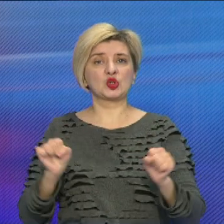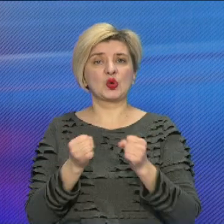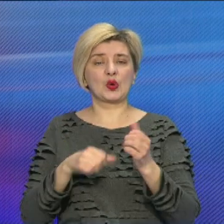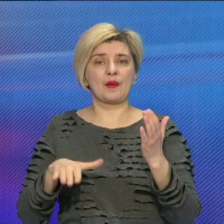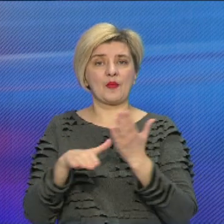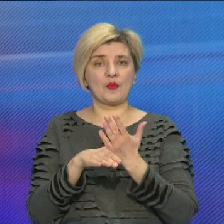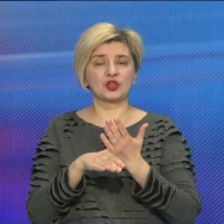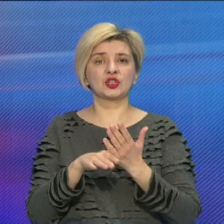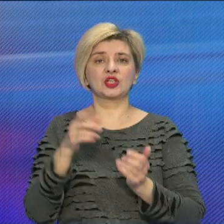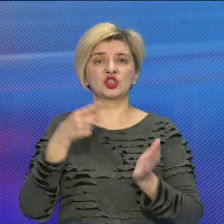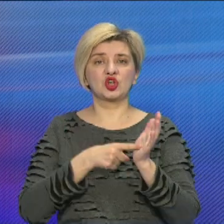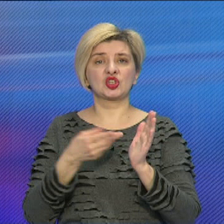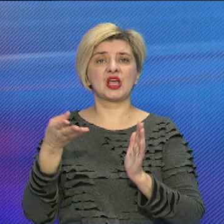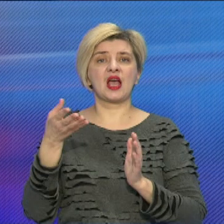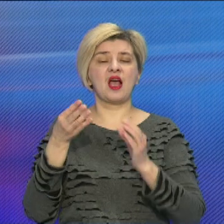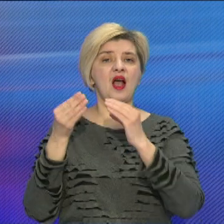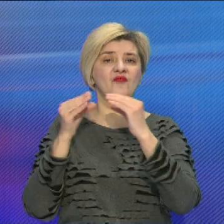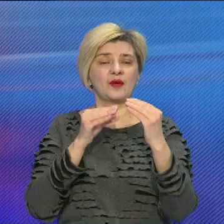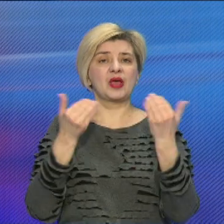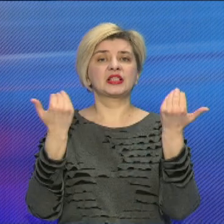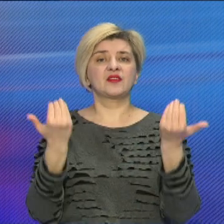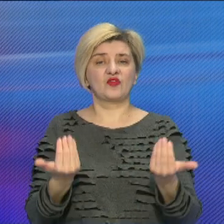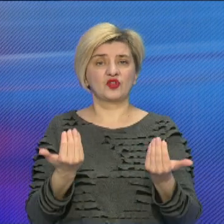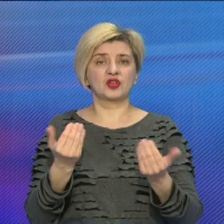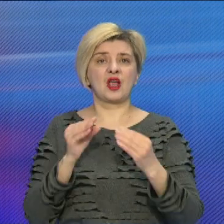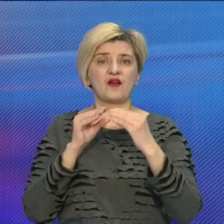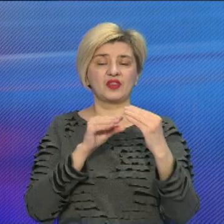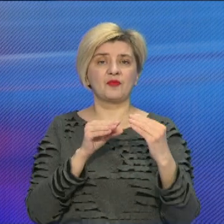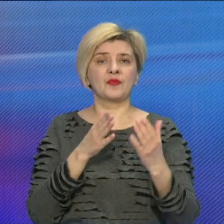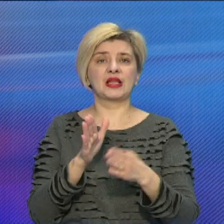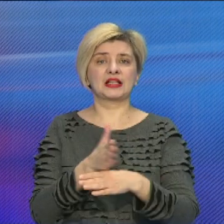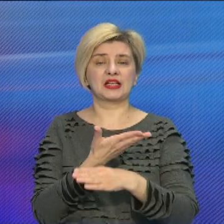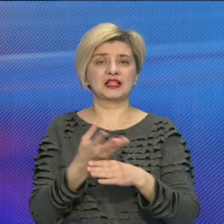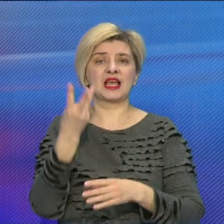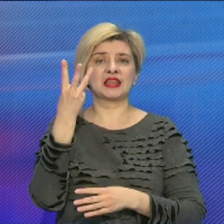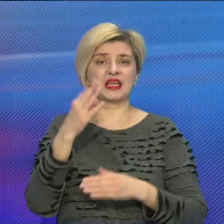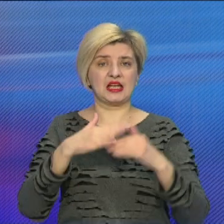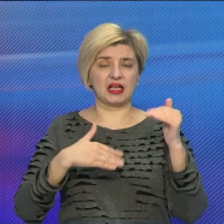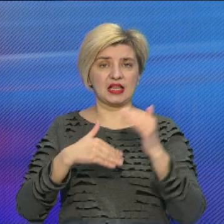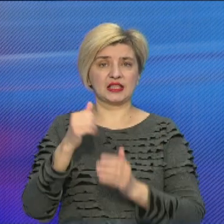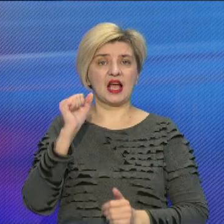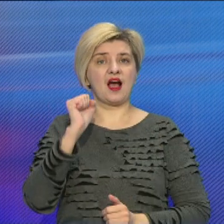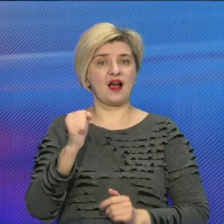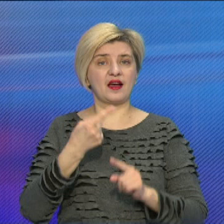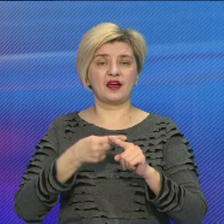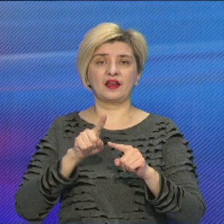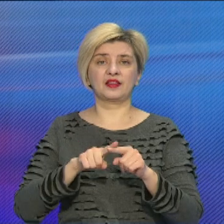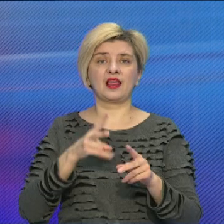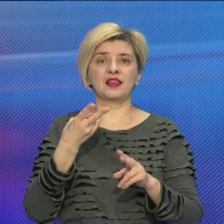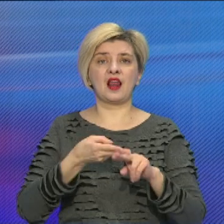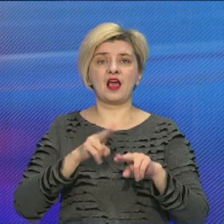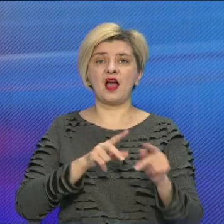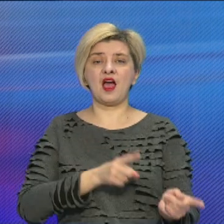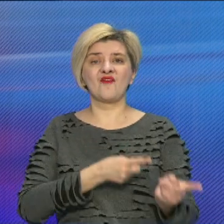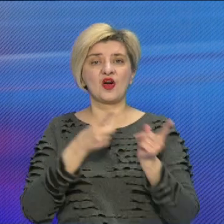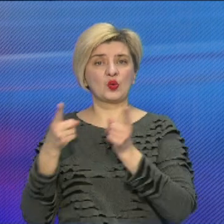6 автомобилей. На сегодняшний момент автомобили делятся на 3 класса. Класс А – это автомобили для эвакуации,